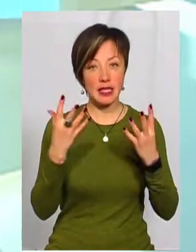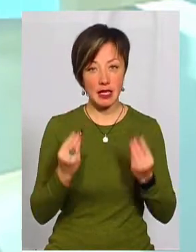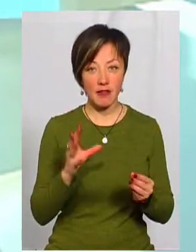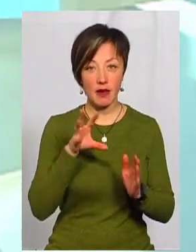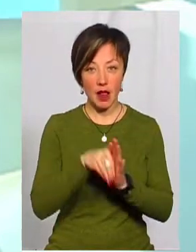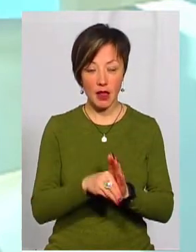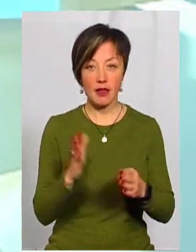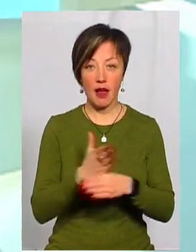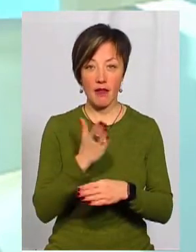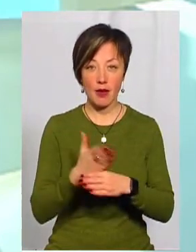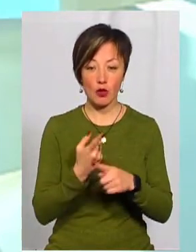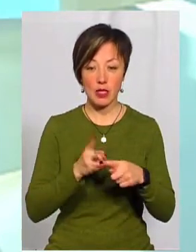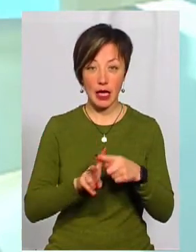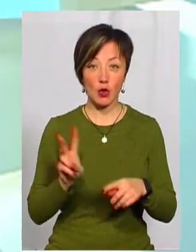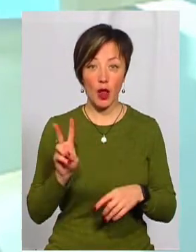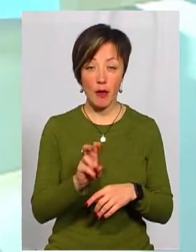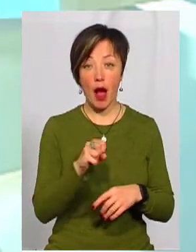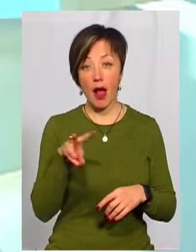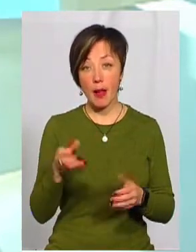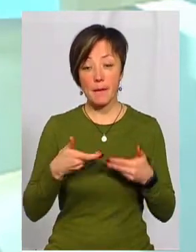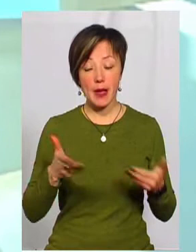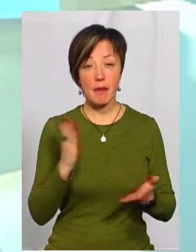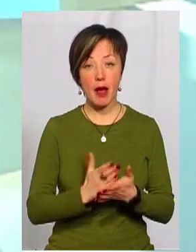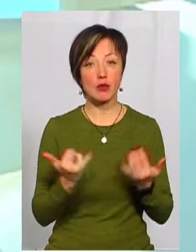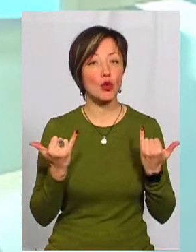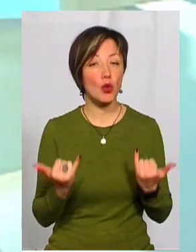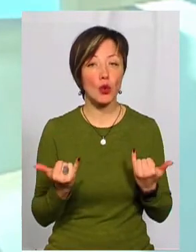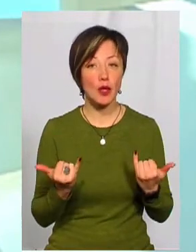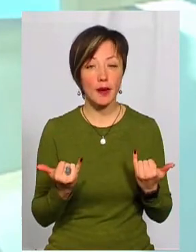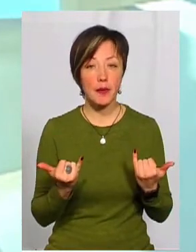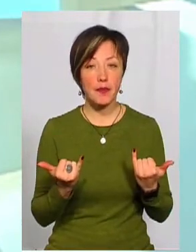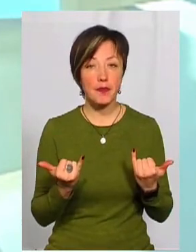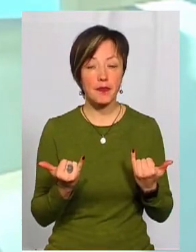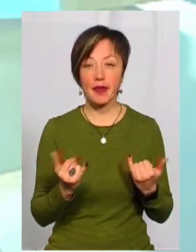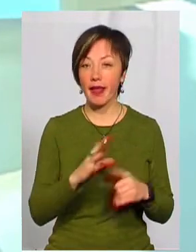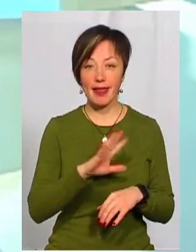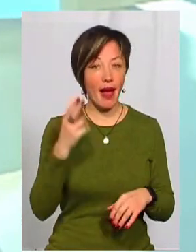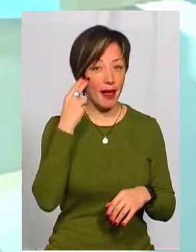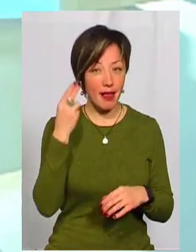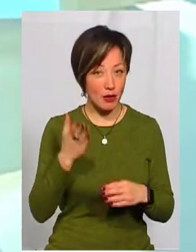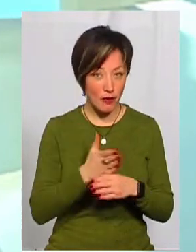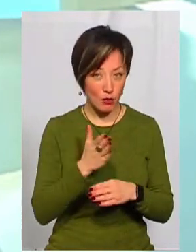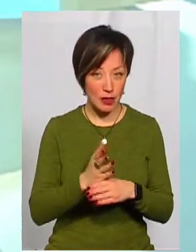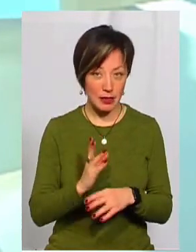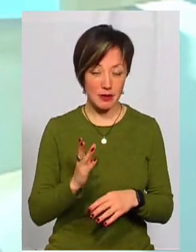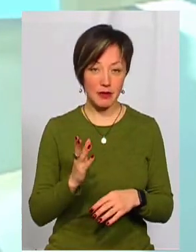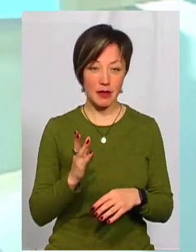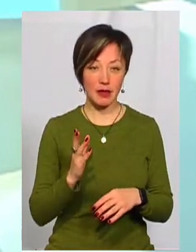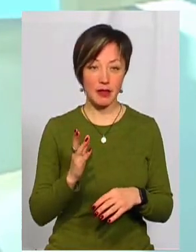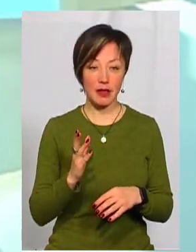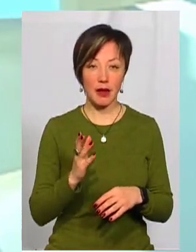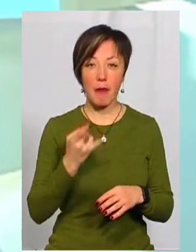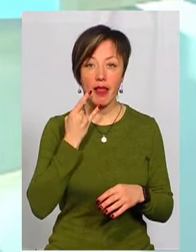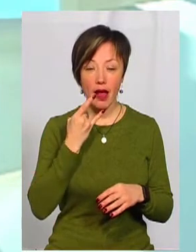вклалися на виготовлення тих тролейбусів, але ми маємо сьогодні не китайського виробництва